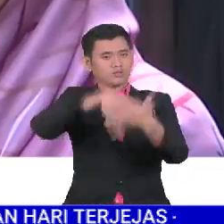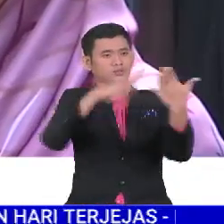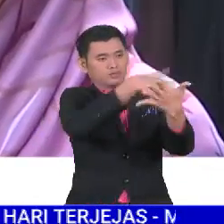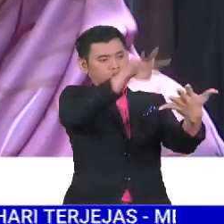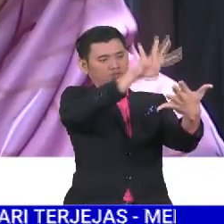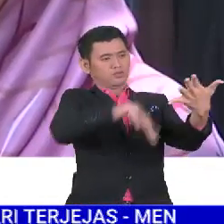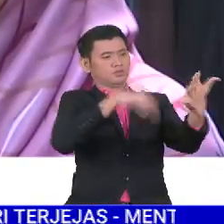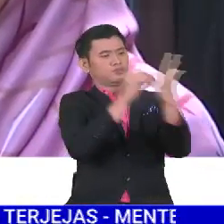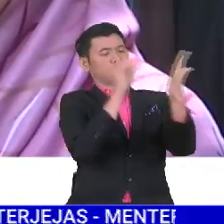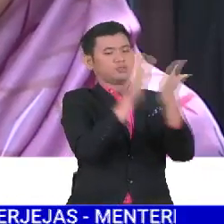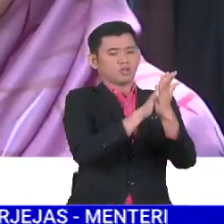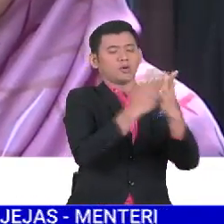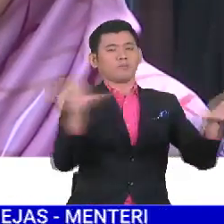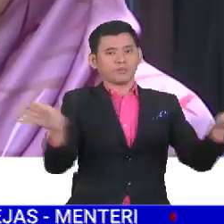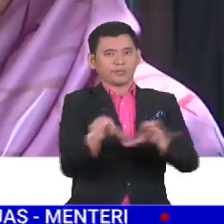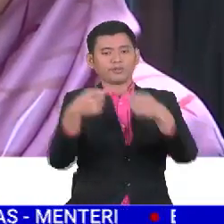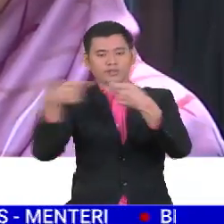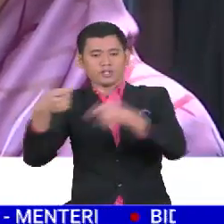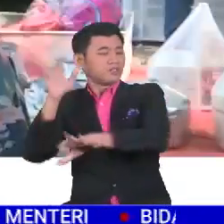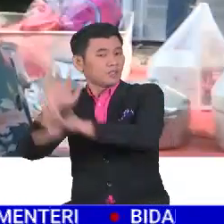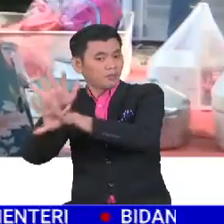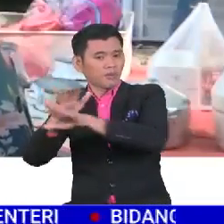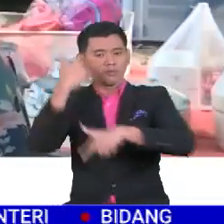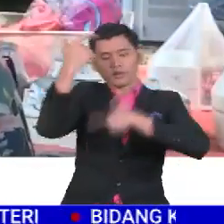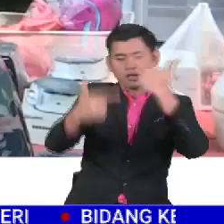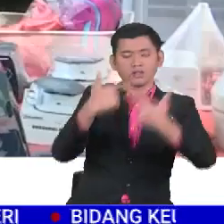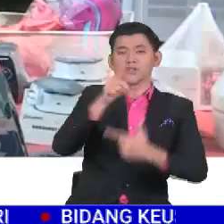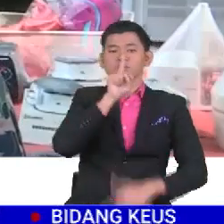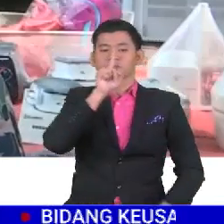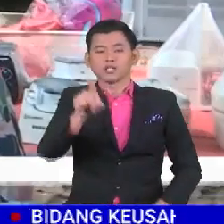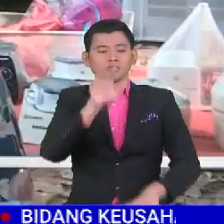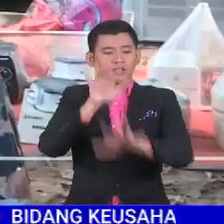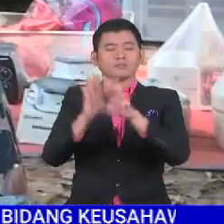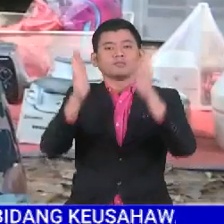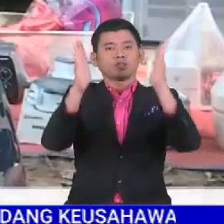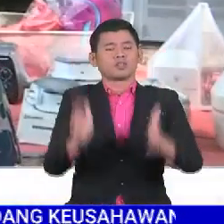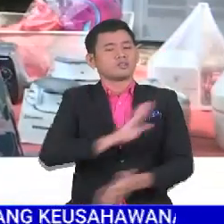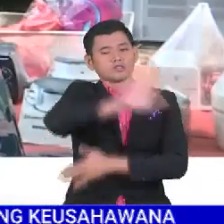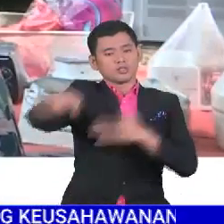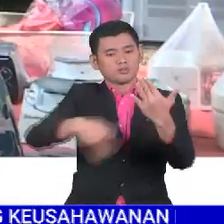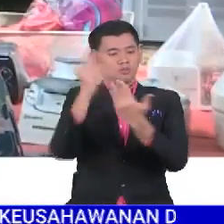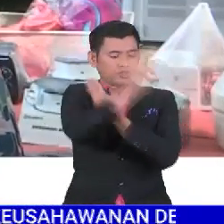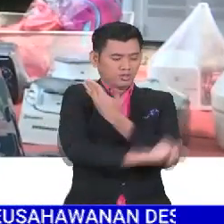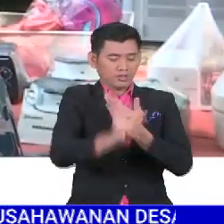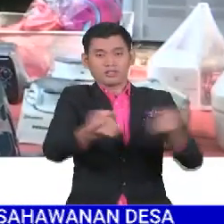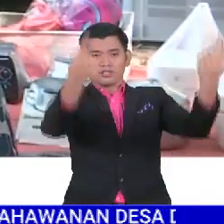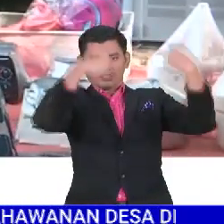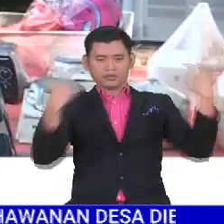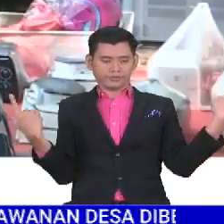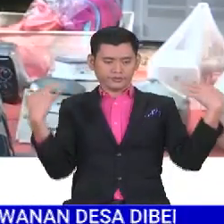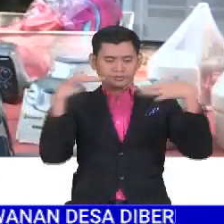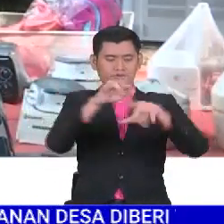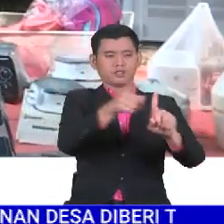Malaysia kan, nak buat getah tu yang ramai kunjung tu. Sini ramai orang, semua negeri datang sini dari Pulau